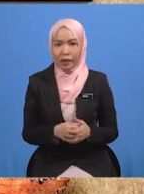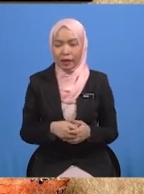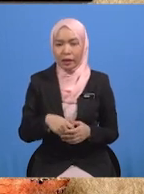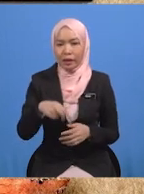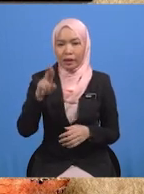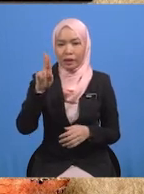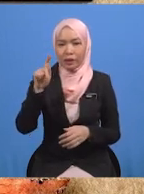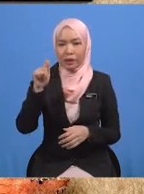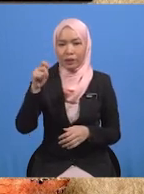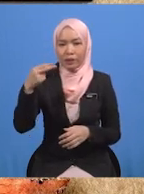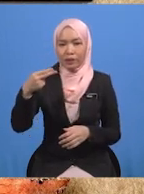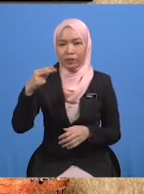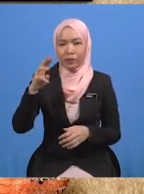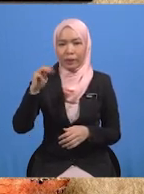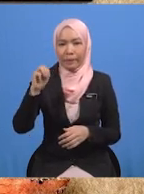1289.